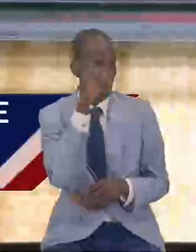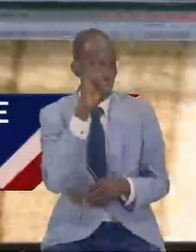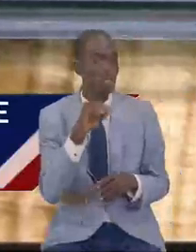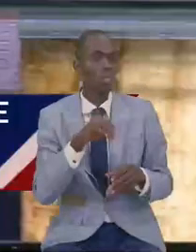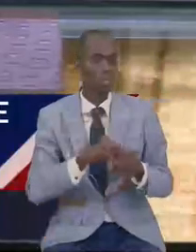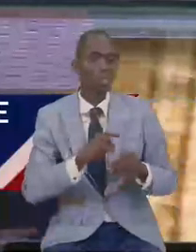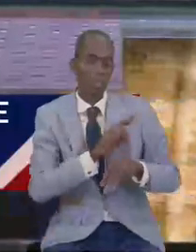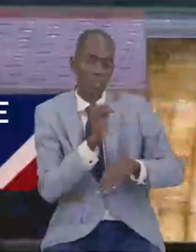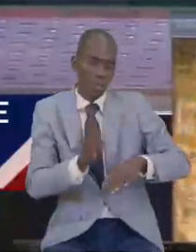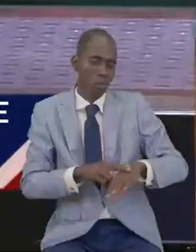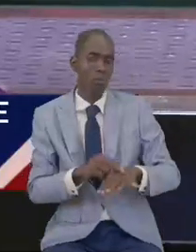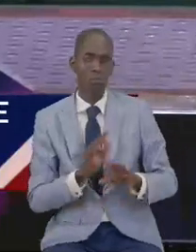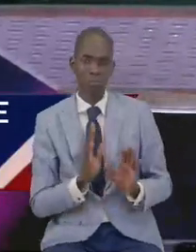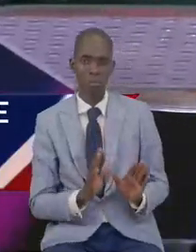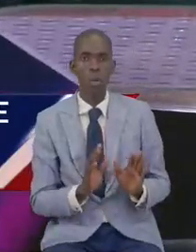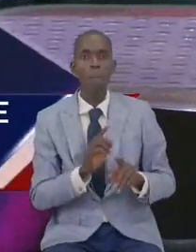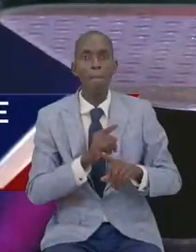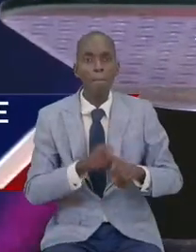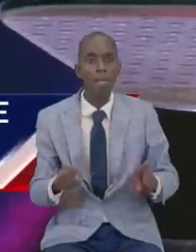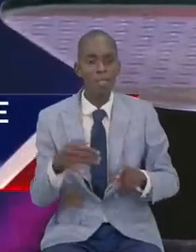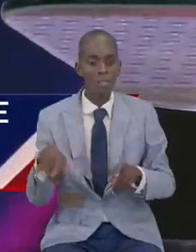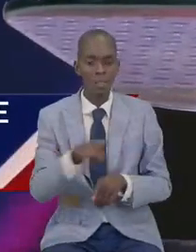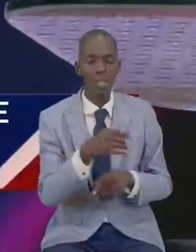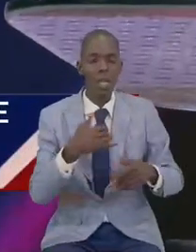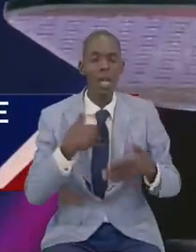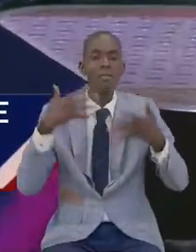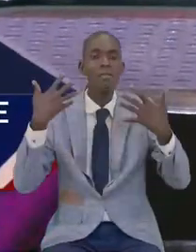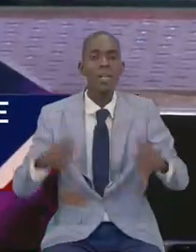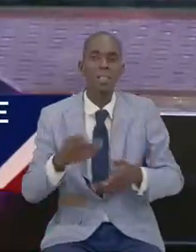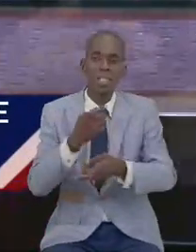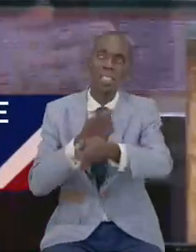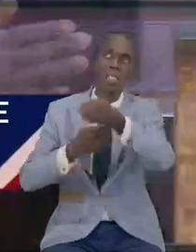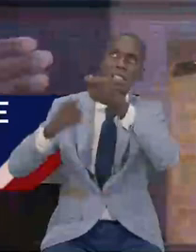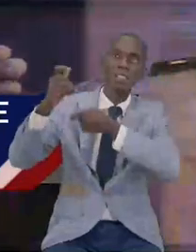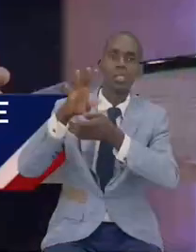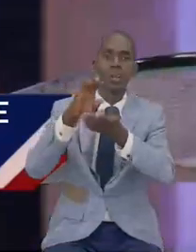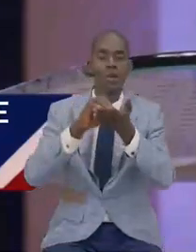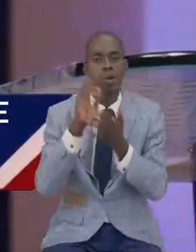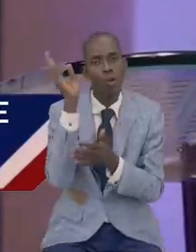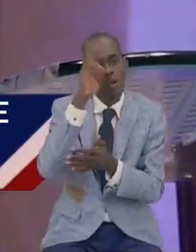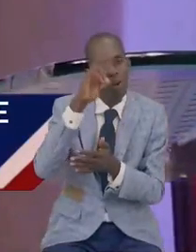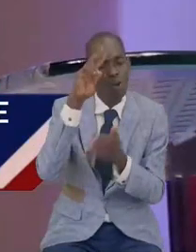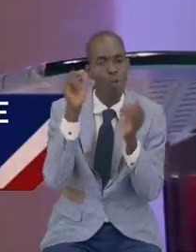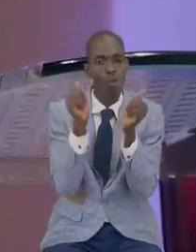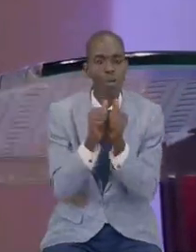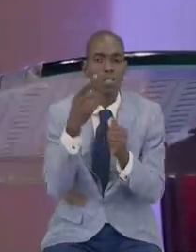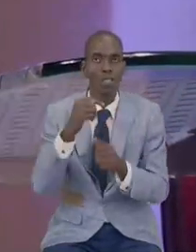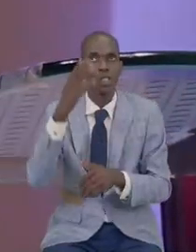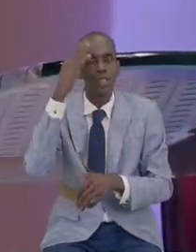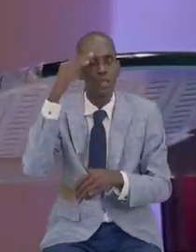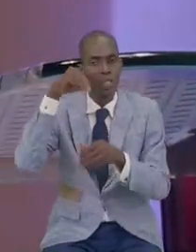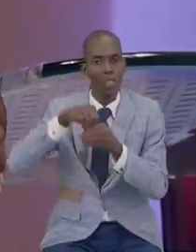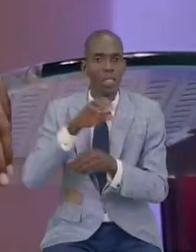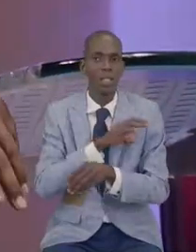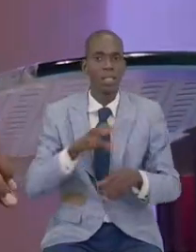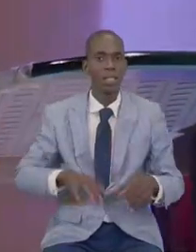été avec Jésus. Et alors, il y a un échange. Alors, Jésus a appris leur ignorance. Ils ont reçu la